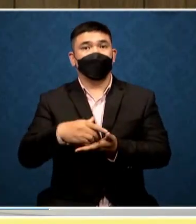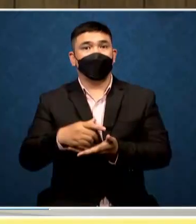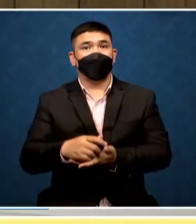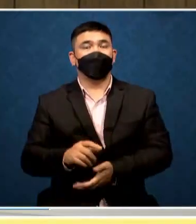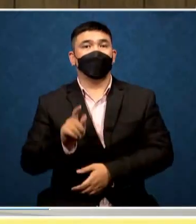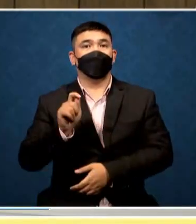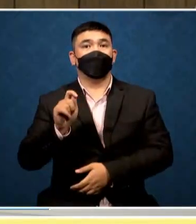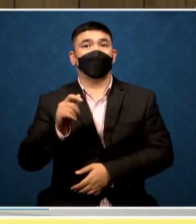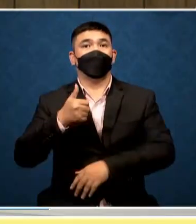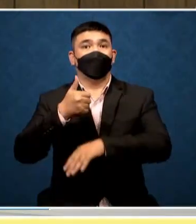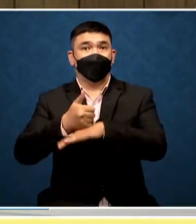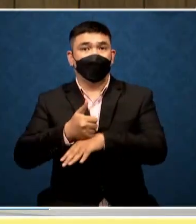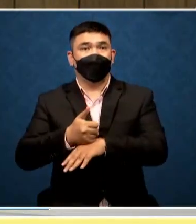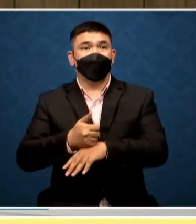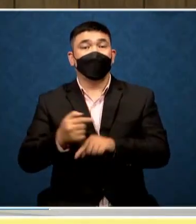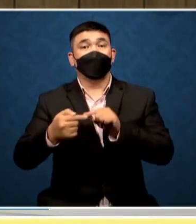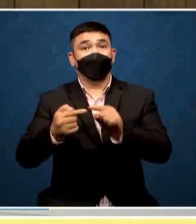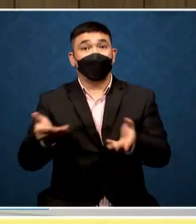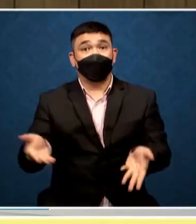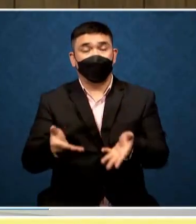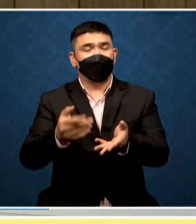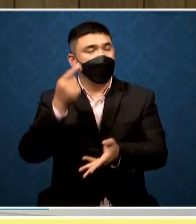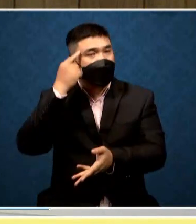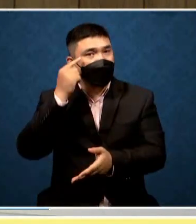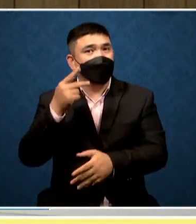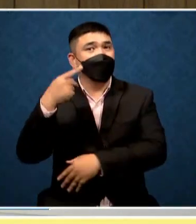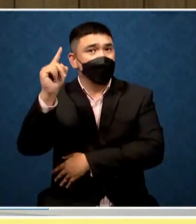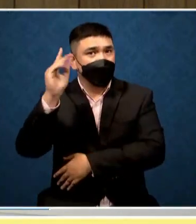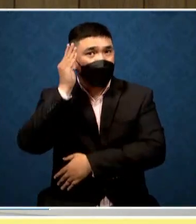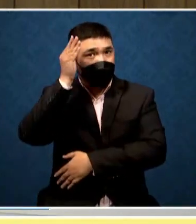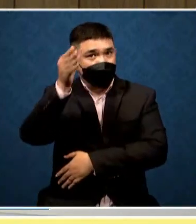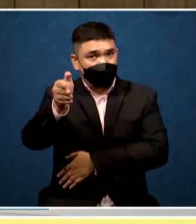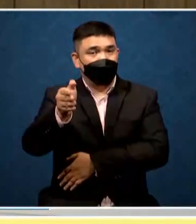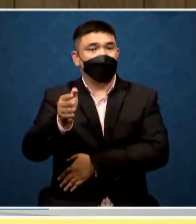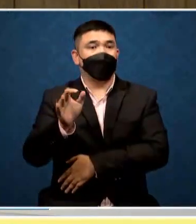ธิบดีนะครับเพื่อที่จะเสริมตรงที่ท่านว่าเนี่ยก็จะเป็นประโยชน์อย่างยิ่งนะครับ